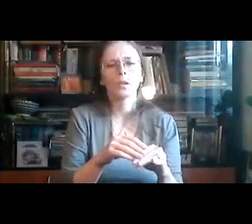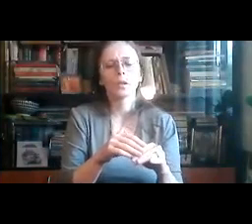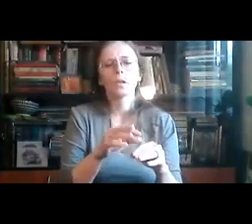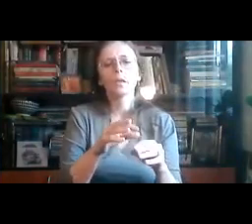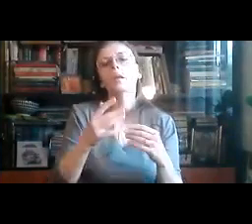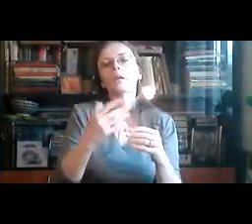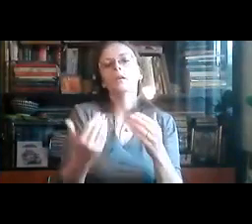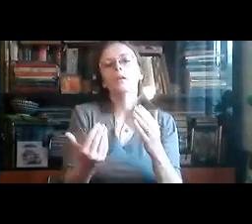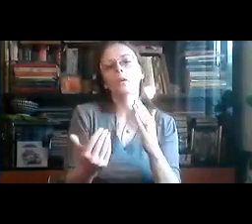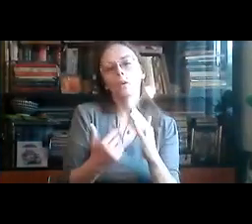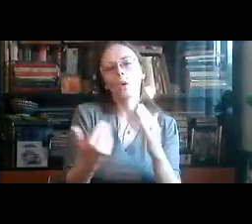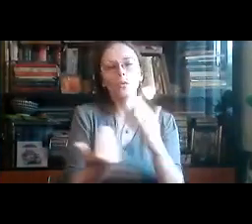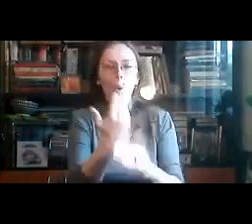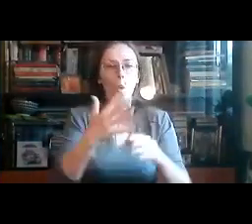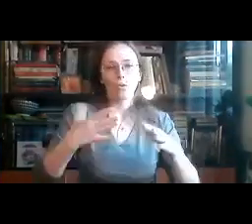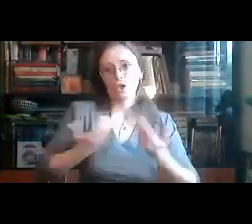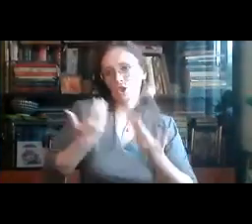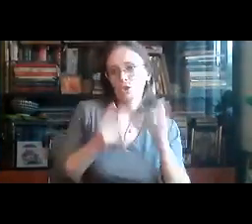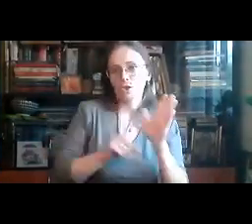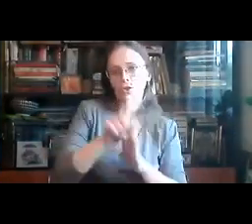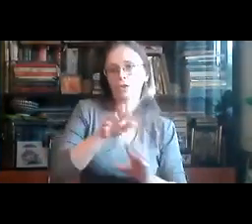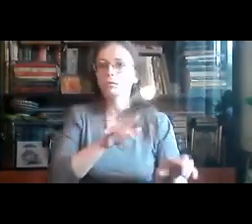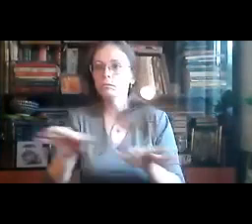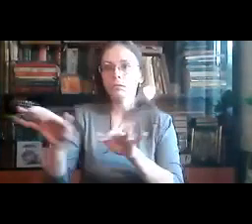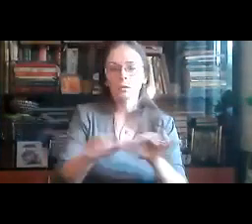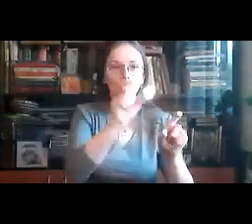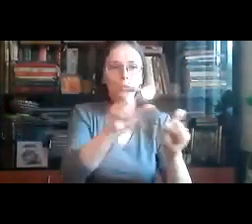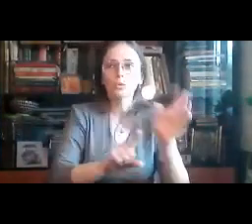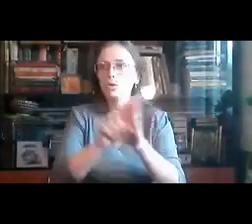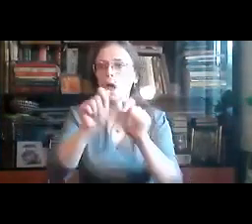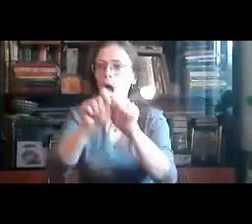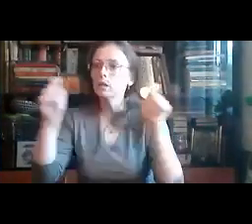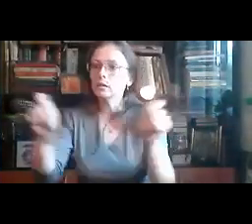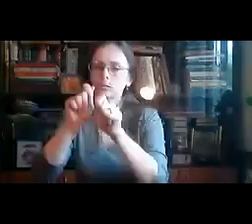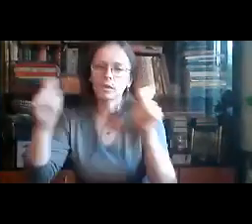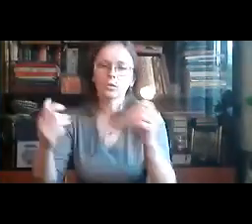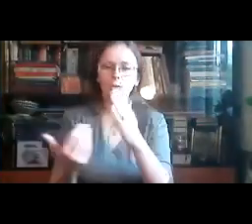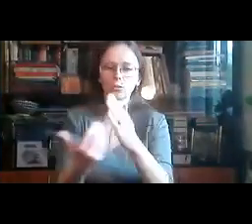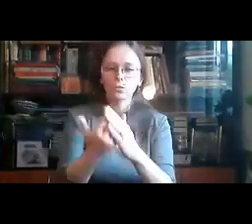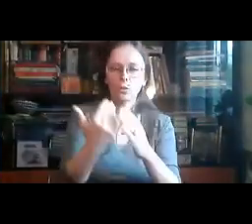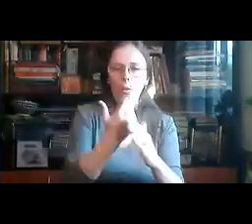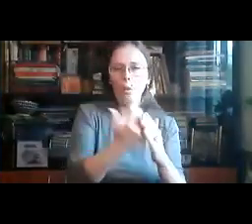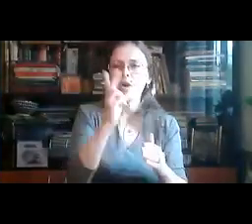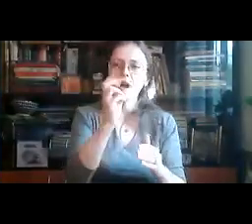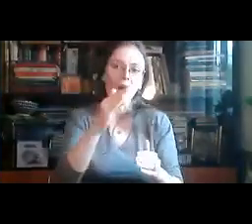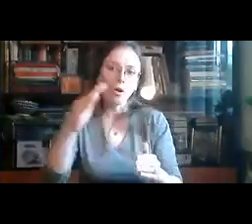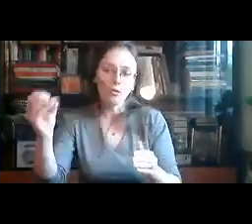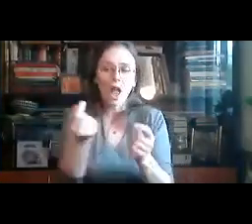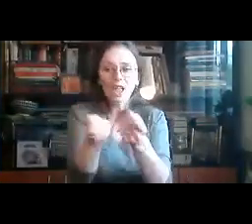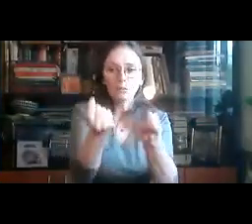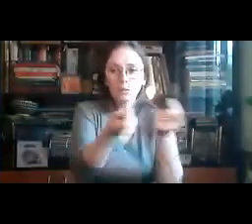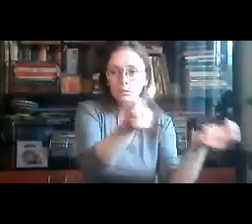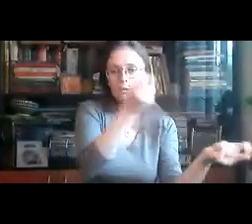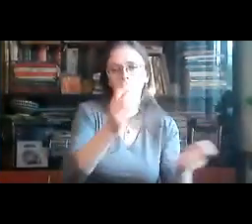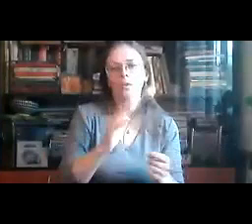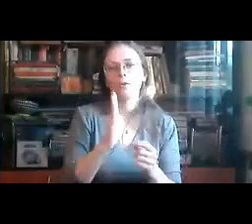уже ходят, как бы людей даже много открывается сегодня уже. Даже какие-то кафе маленькие. И несмотря на то,